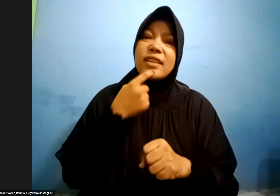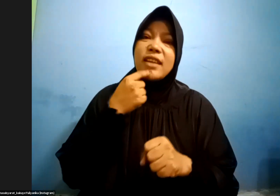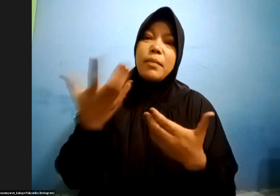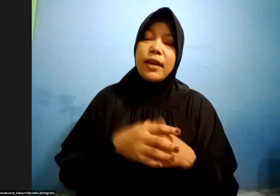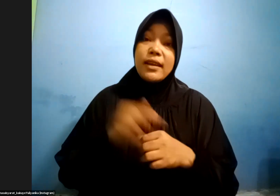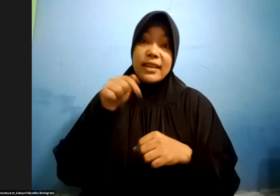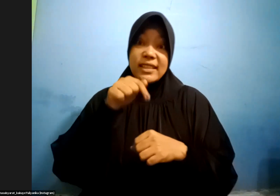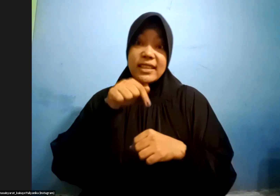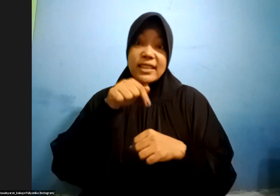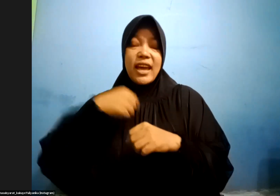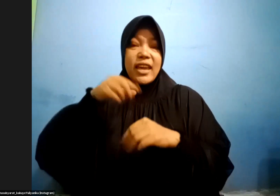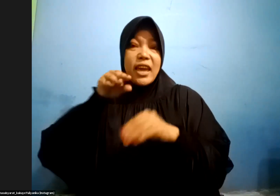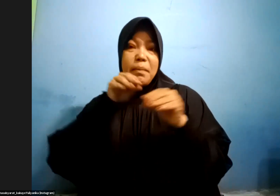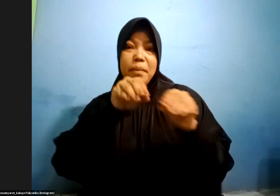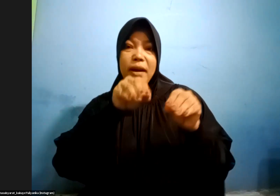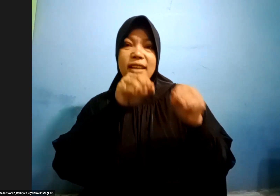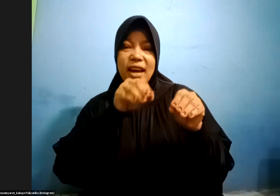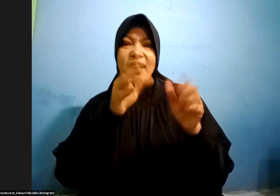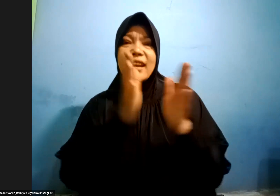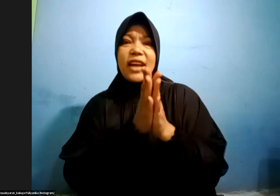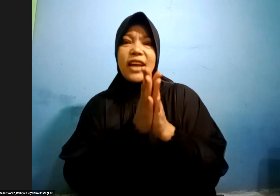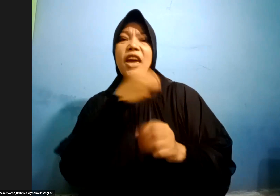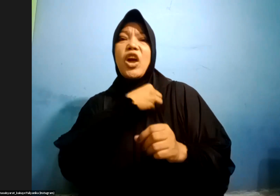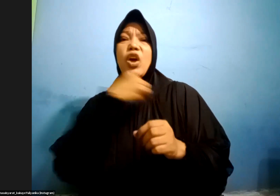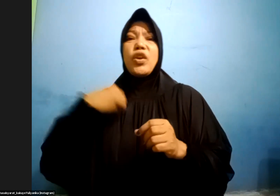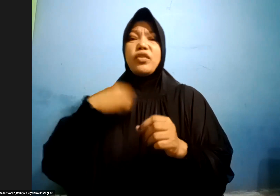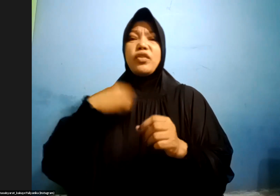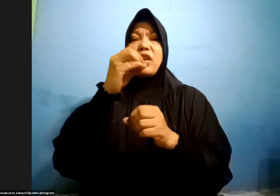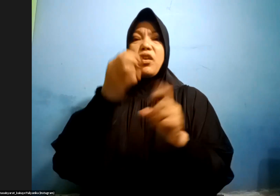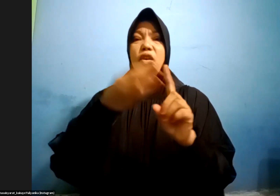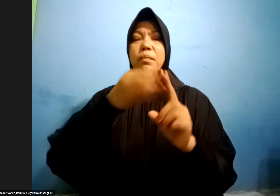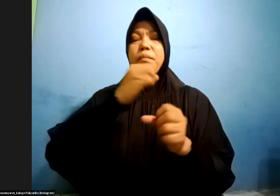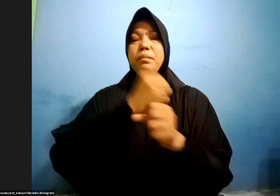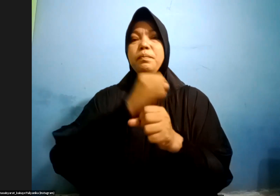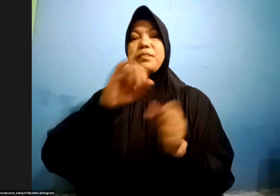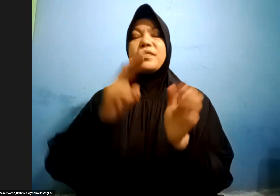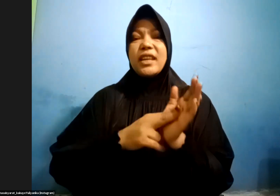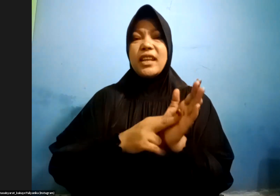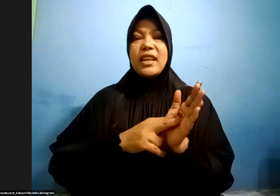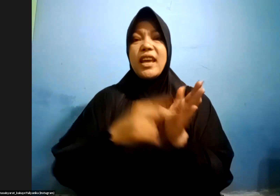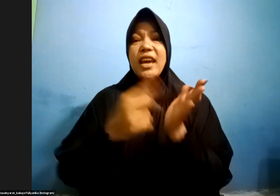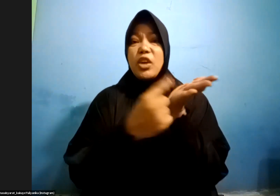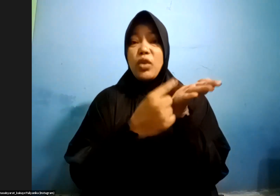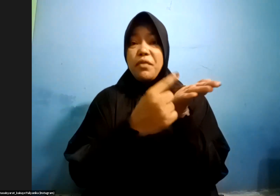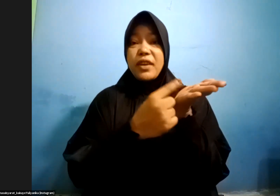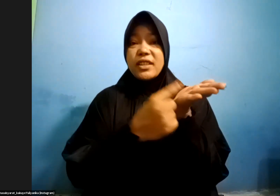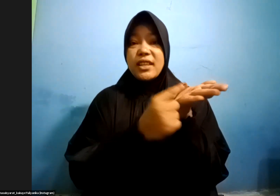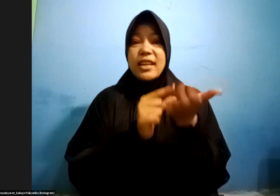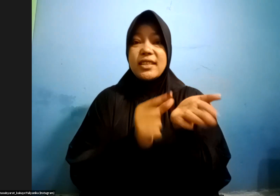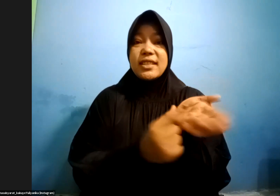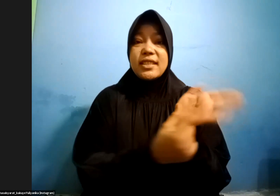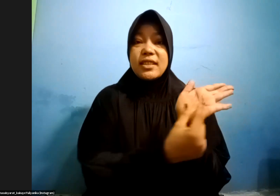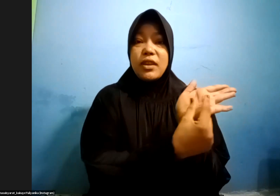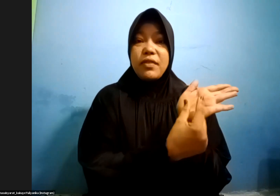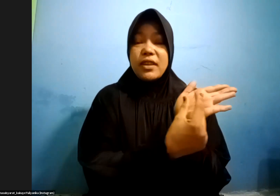pengajar, selain sebagai objin di Universitas Padjadjaran Bandung, dan juga sebagai